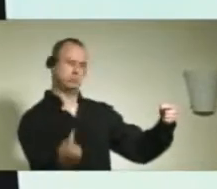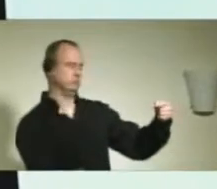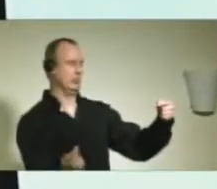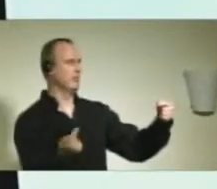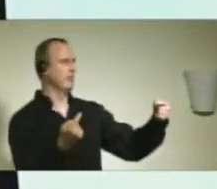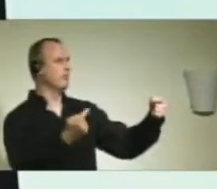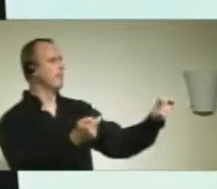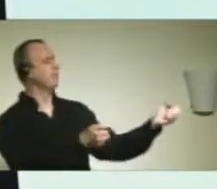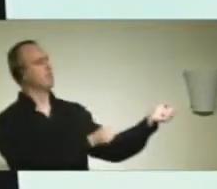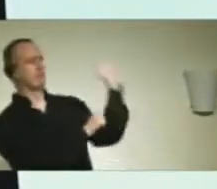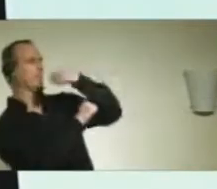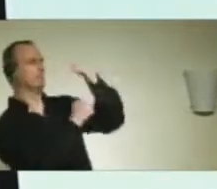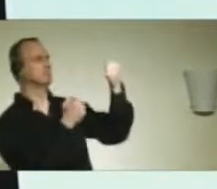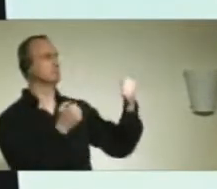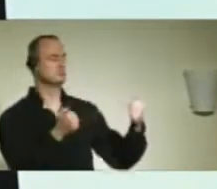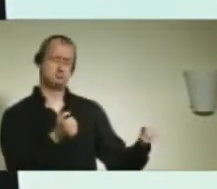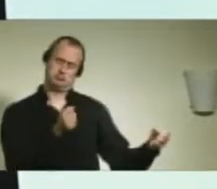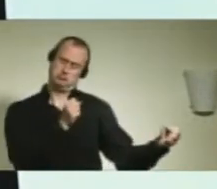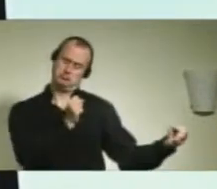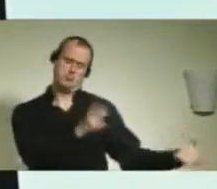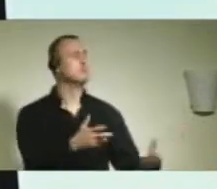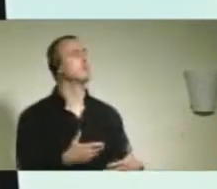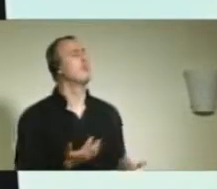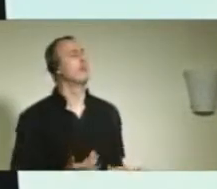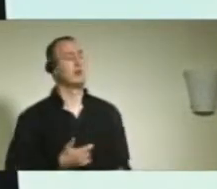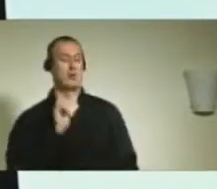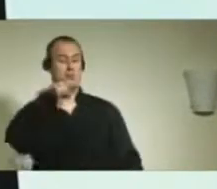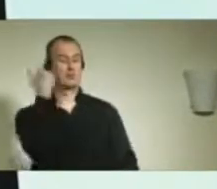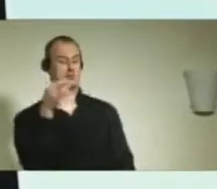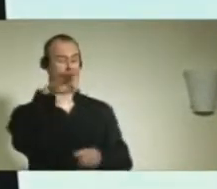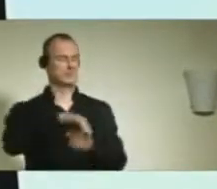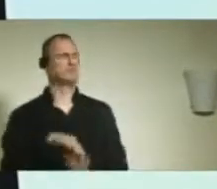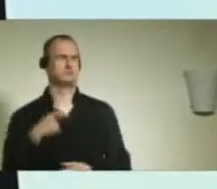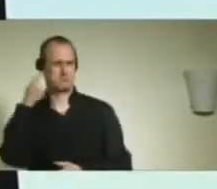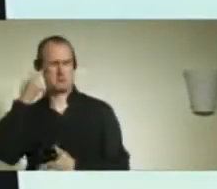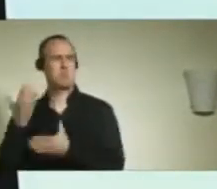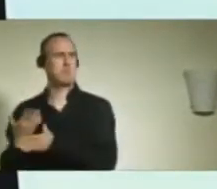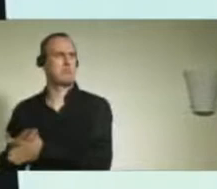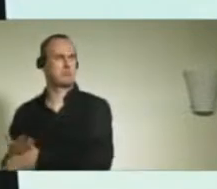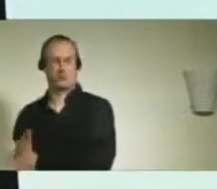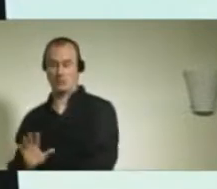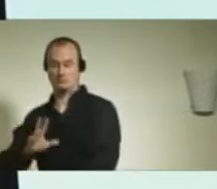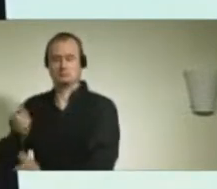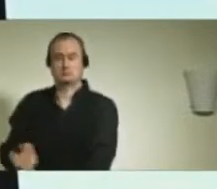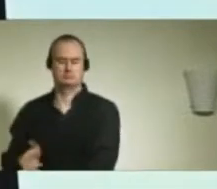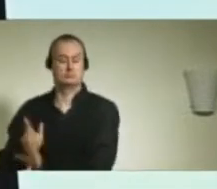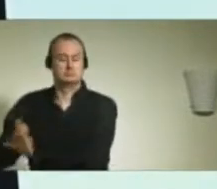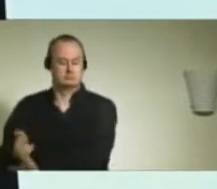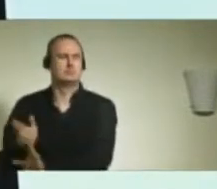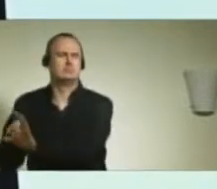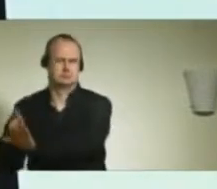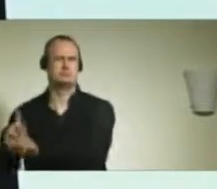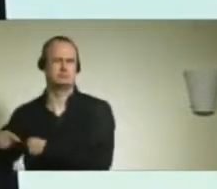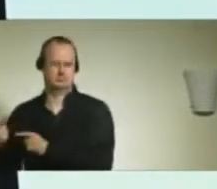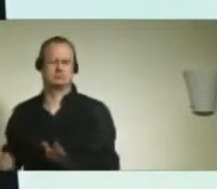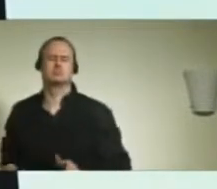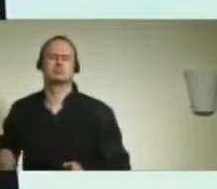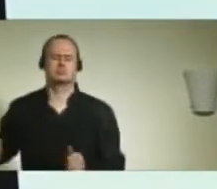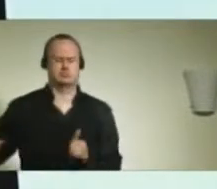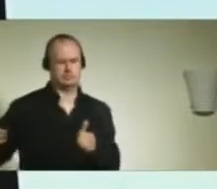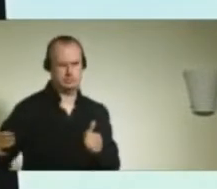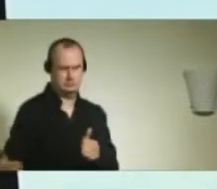prochaine élection et on est très impliqué, c'est évident. Ensuite, la question de comment on